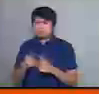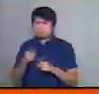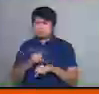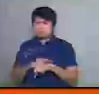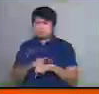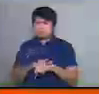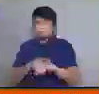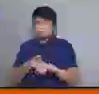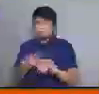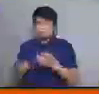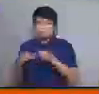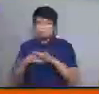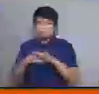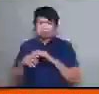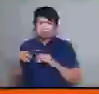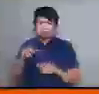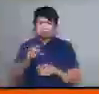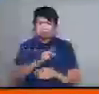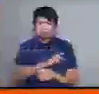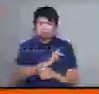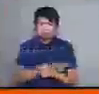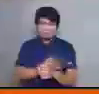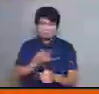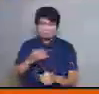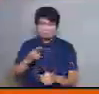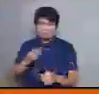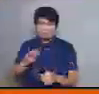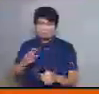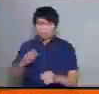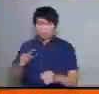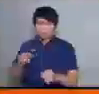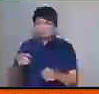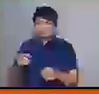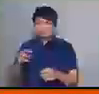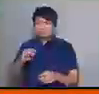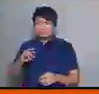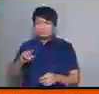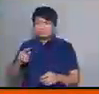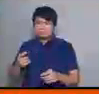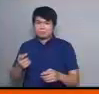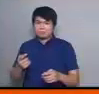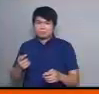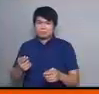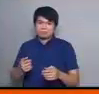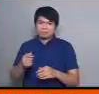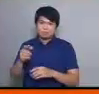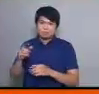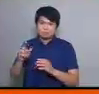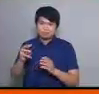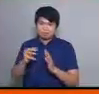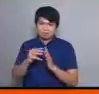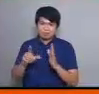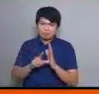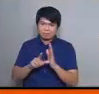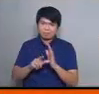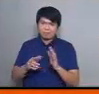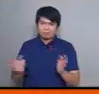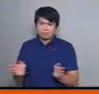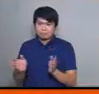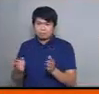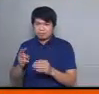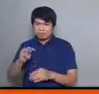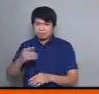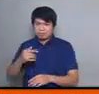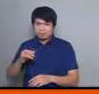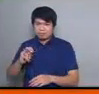sa power generation ang Meralco mula nang ipatupad ang martial law. Hinikayat naman ng Energy Department ng MGen na magtayo